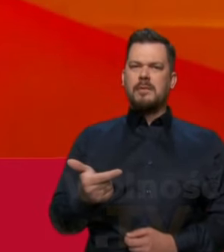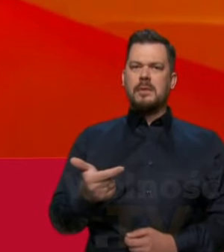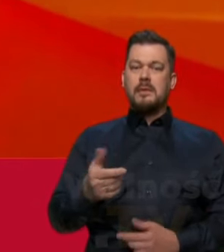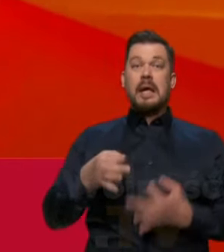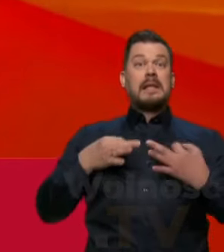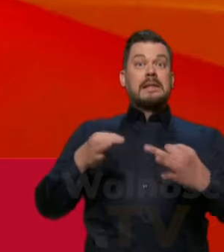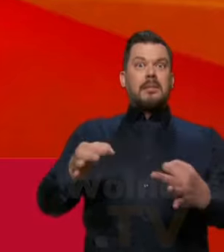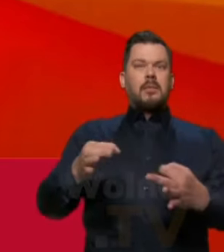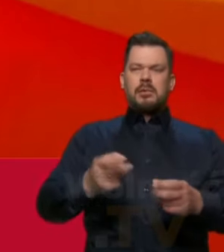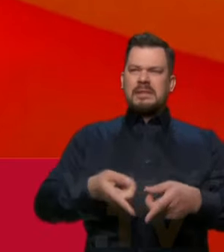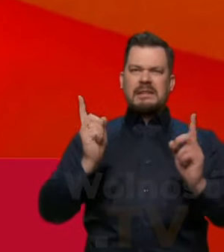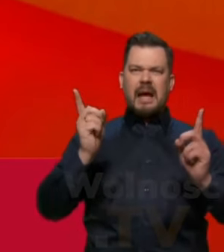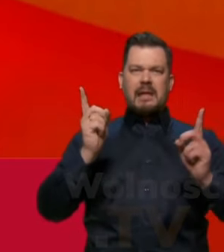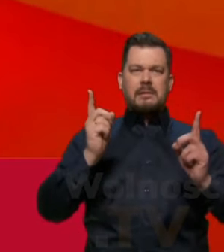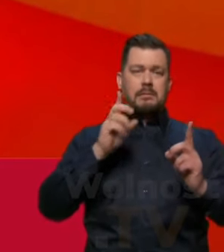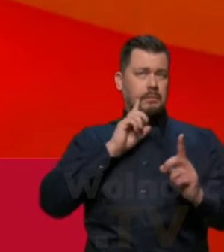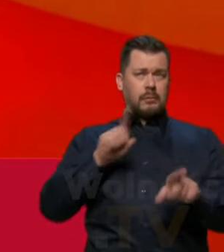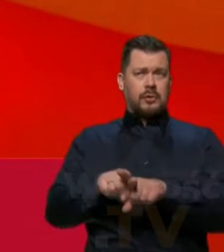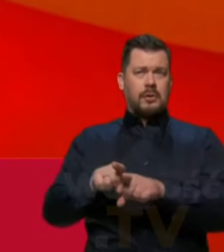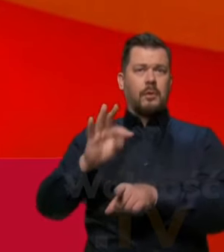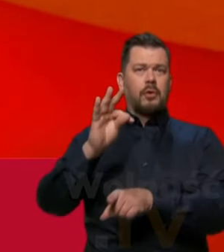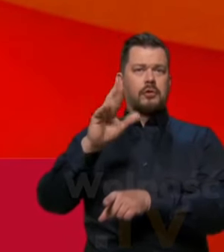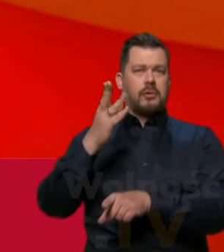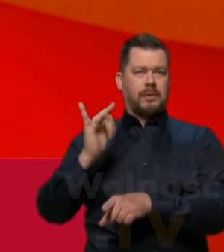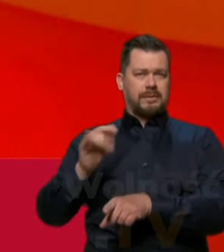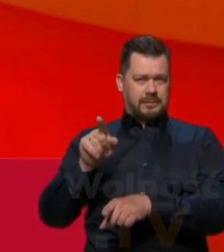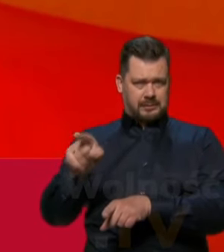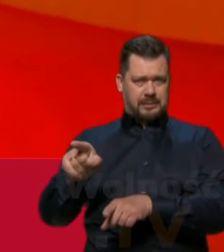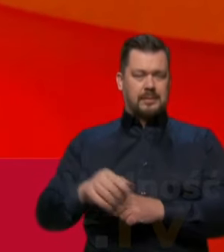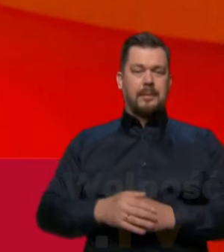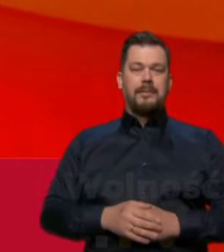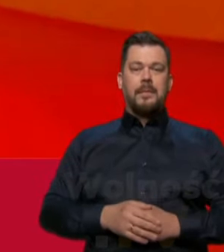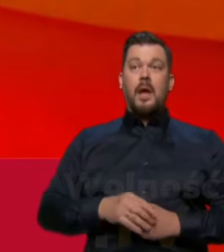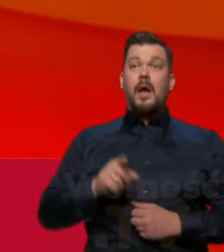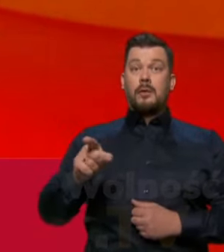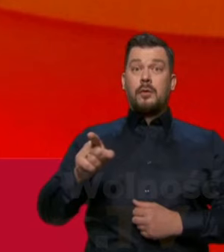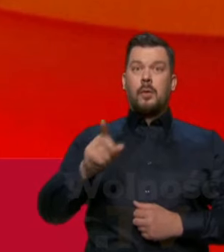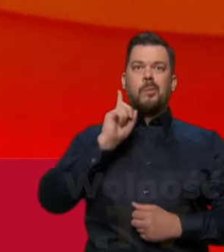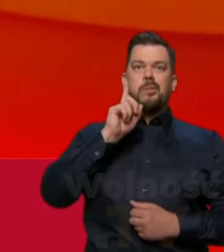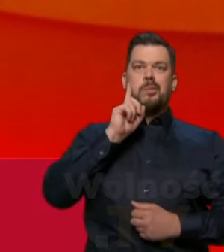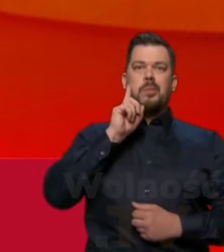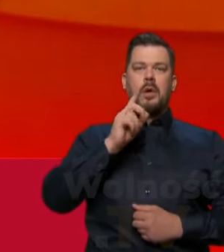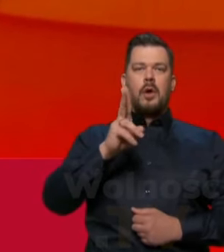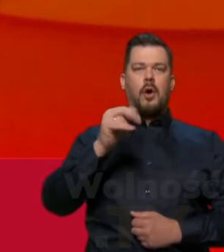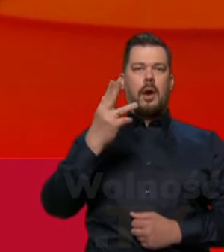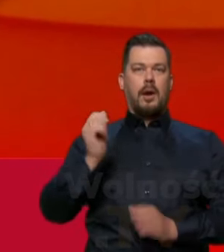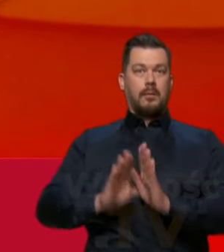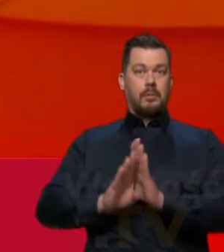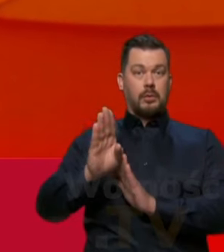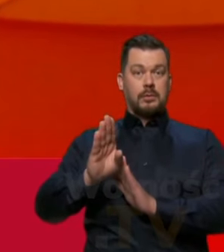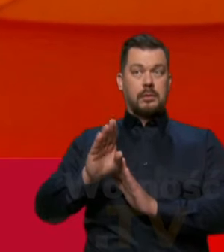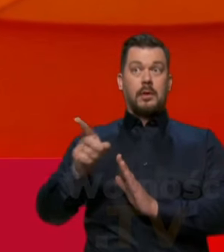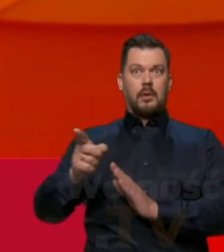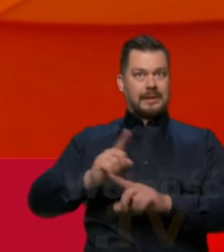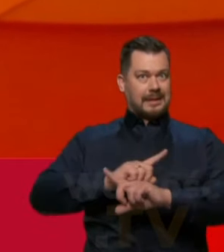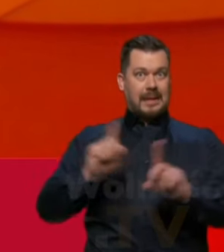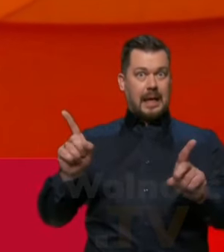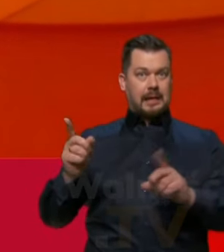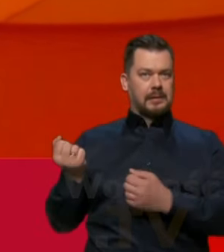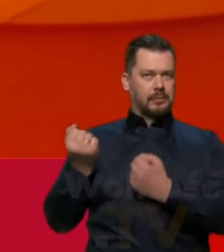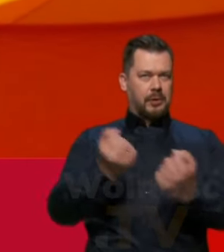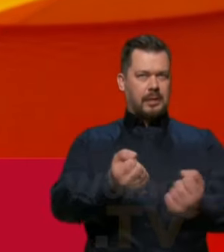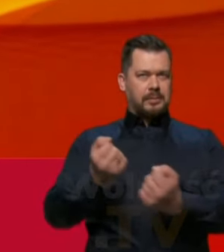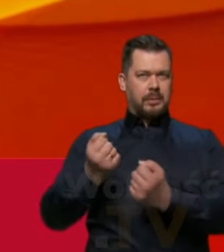samochodom nie pozwala jeździć, tak samo jak pan Trzaskowski. Ale uwaga, czy to Kim Jong-un blokuje nam jazdę samochodem? Czy to Kim